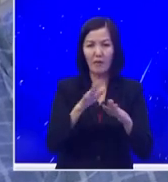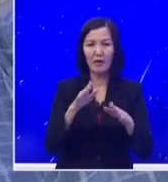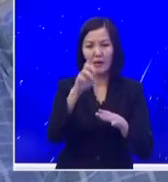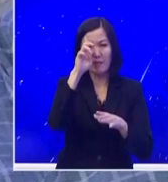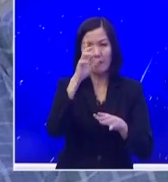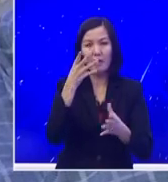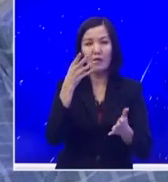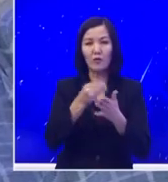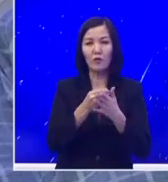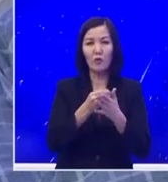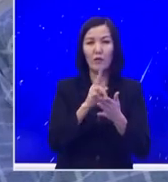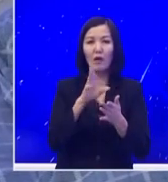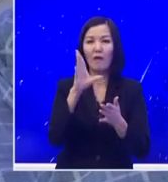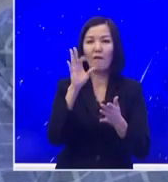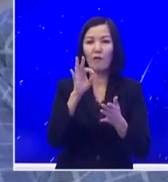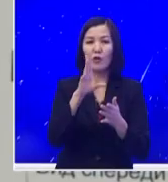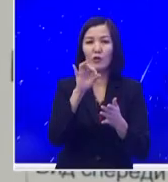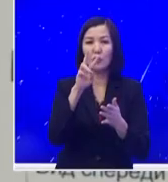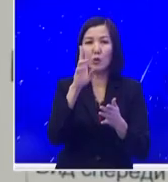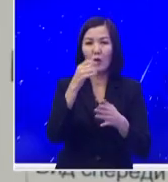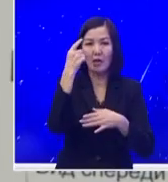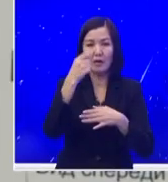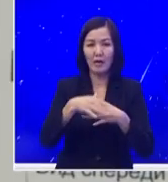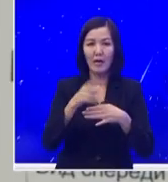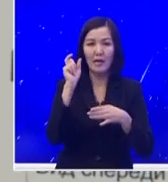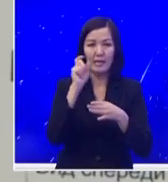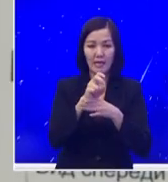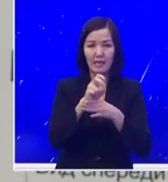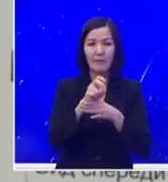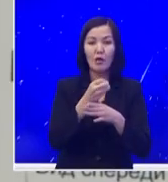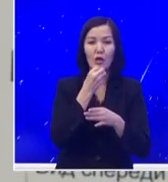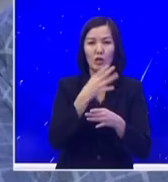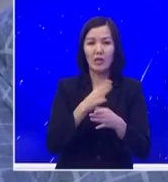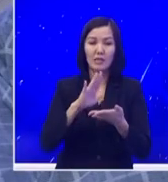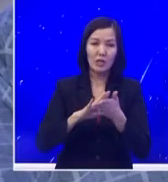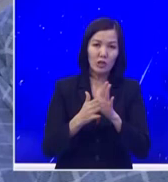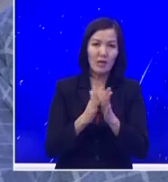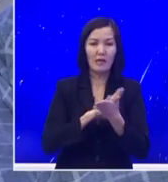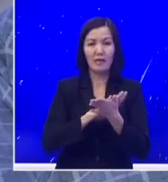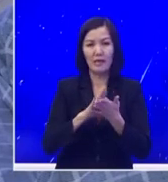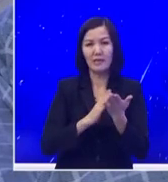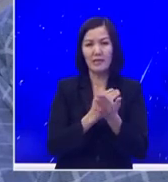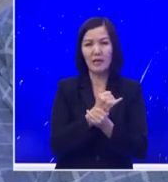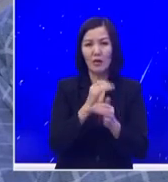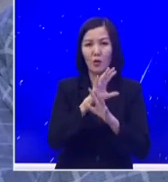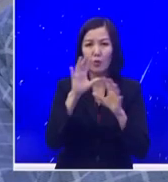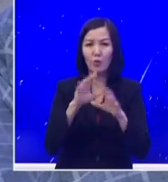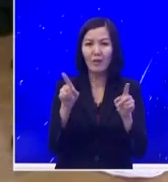төлеуімен квота бойынша Сұңқар медициналық орталығына келіп түстім. Жақсы емхана, жағдай да жасалған, күтімі де